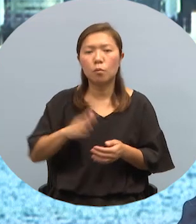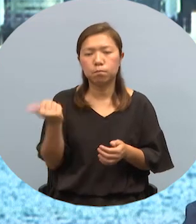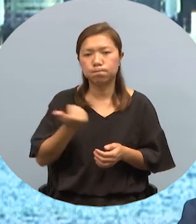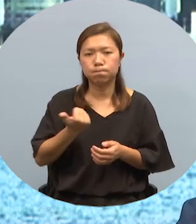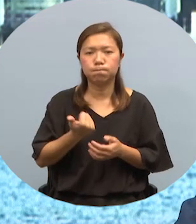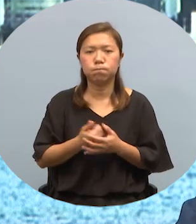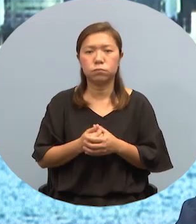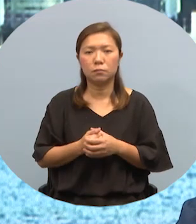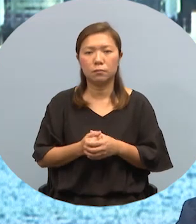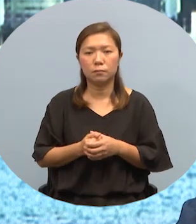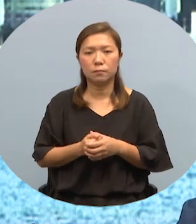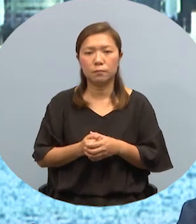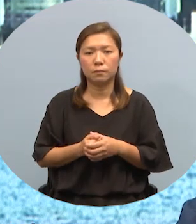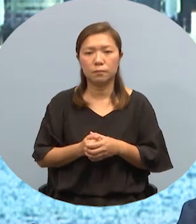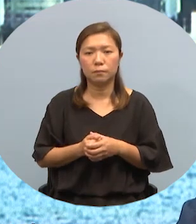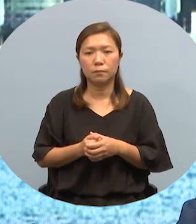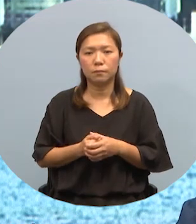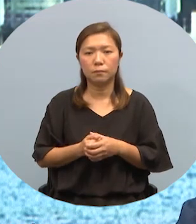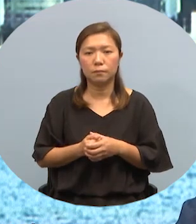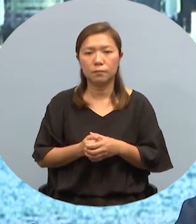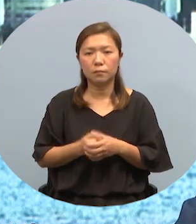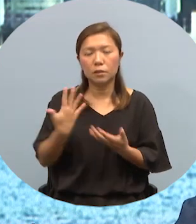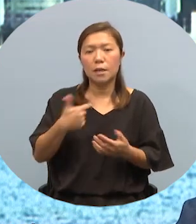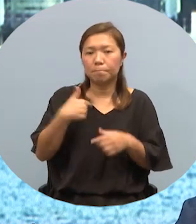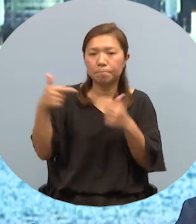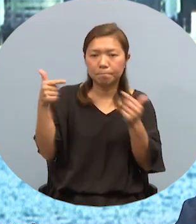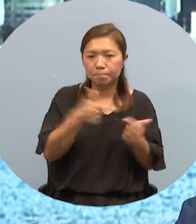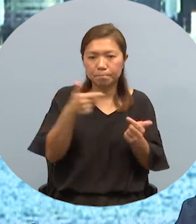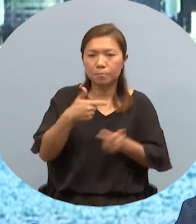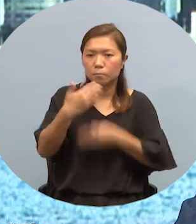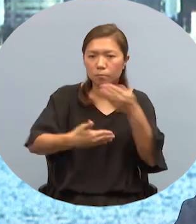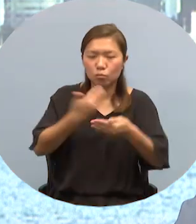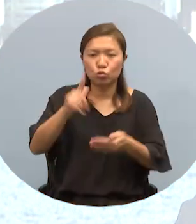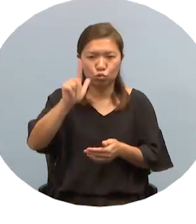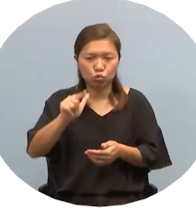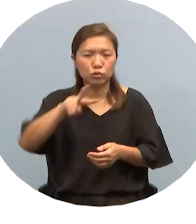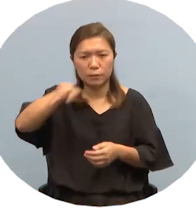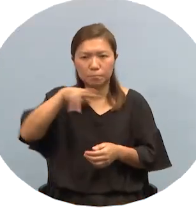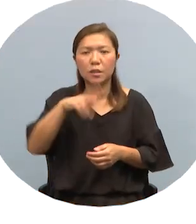放心少少嚇呢一樣嘢就，但係我哋都會繼續去做呢一個污水嘅驗測嘅。